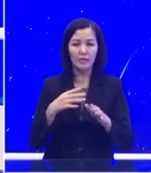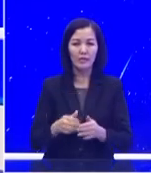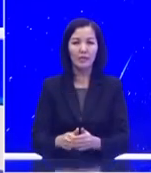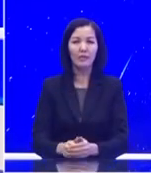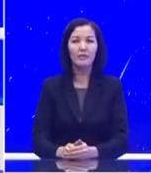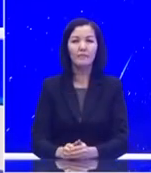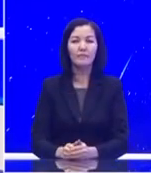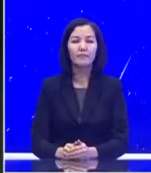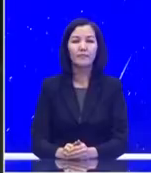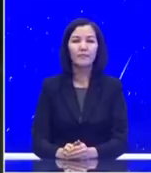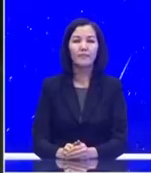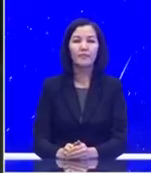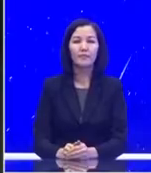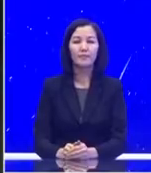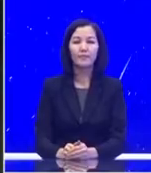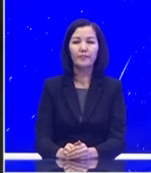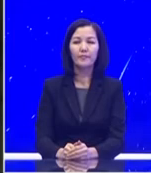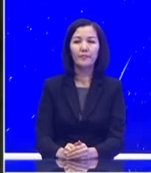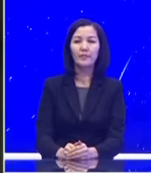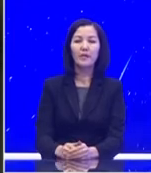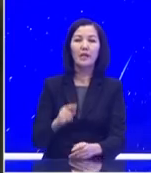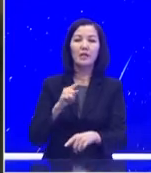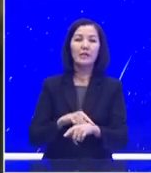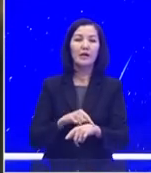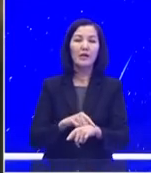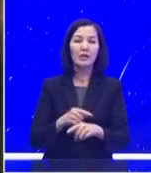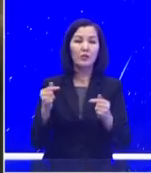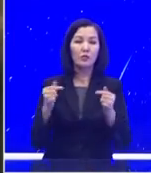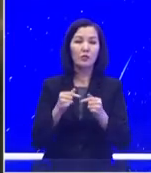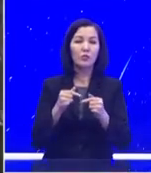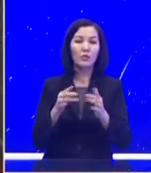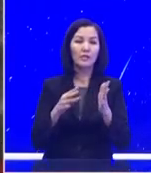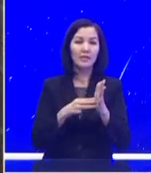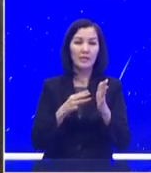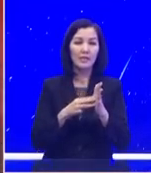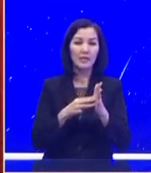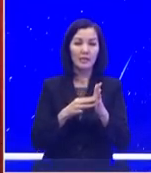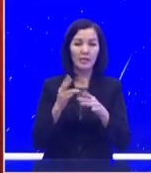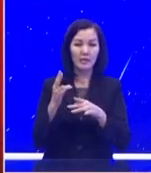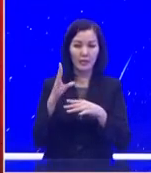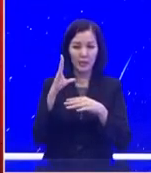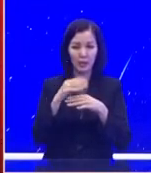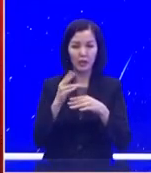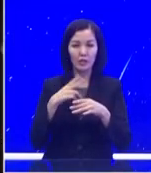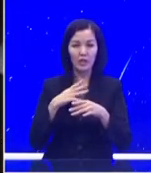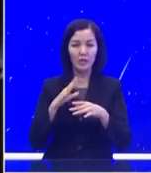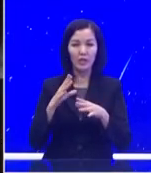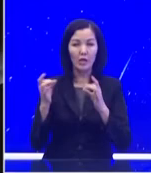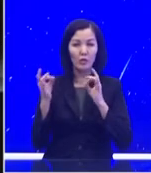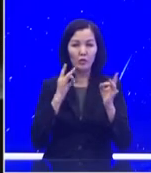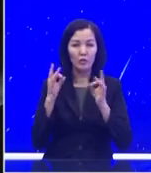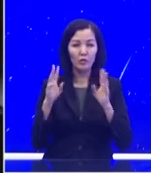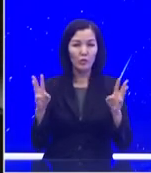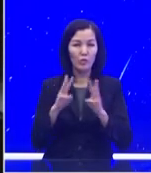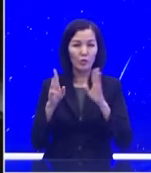ұйымдастырылды. Сағат тілі тура 8 еңір Алтын Орда базарына жасанды өрт қойылып, төтеншеліктерге дабыл түсті.